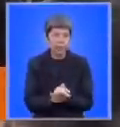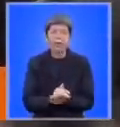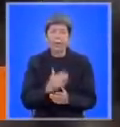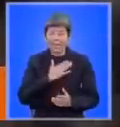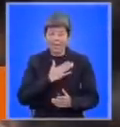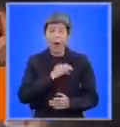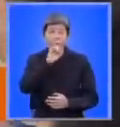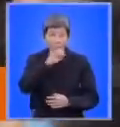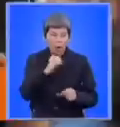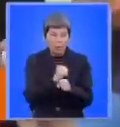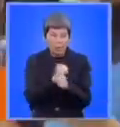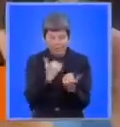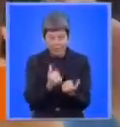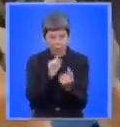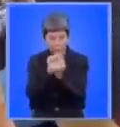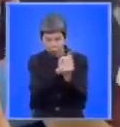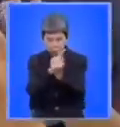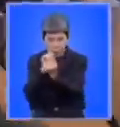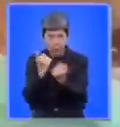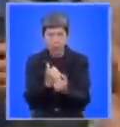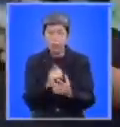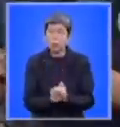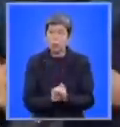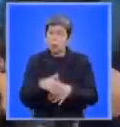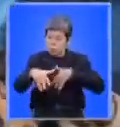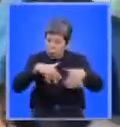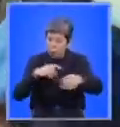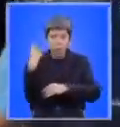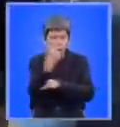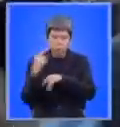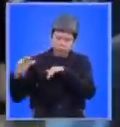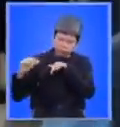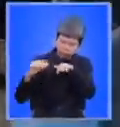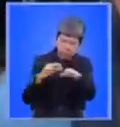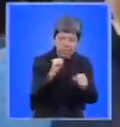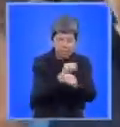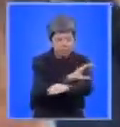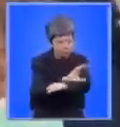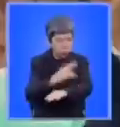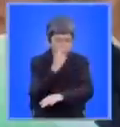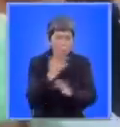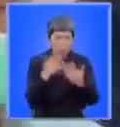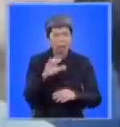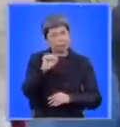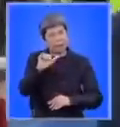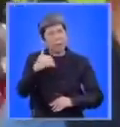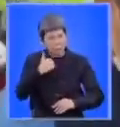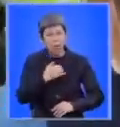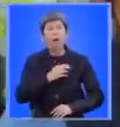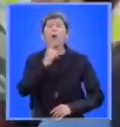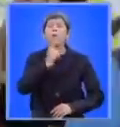ค่ะก็ระบุว่าการลงพื้นที่วันนี้ถือเป็นพื้นที่กลุ่มเสี่ยงที่มีประชาชนและนักท่องเที่ยวใช้ประโยชน์ร่วมกันเป็นจำนวนมากแล้วก็ยังคง